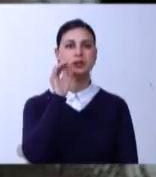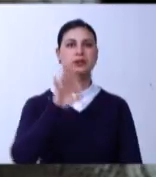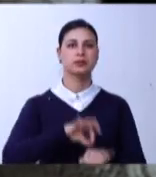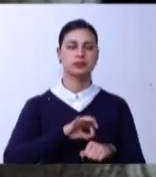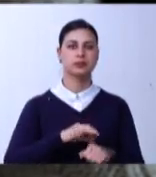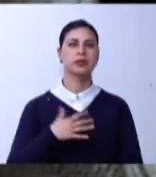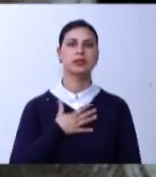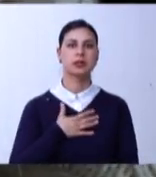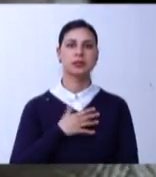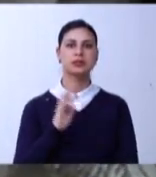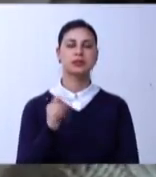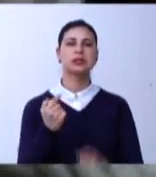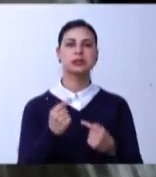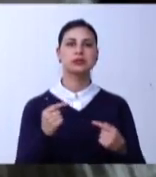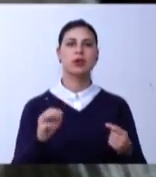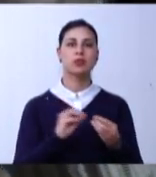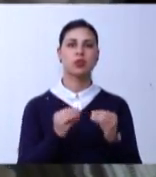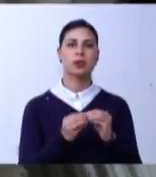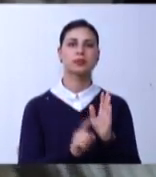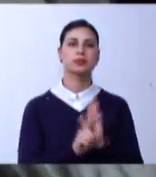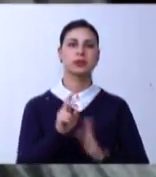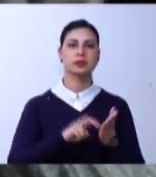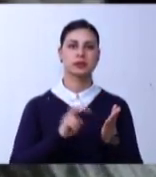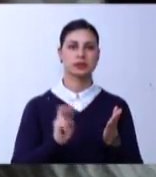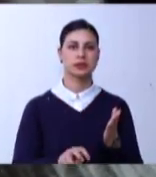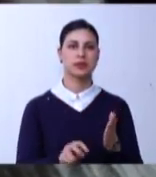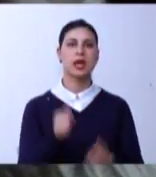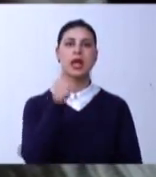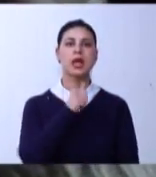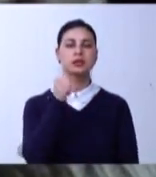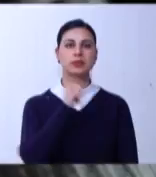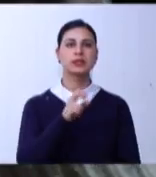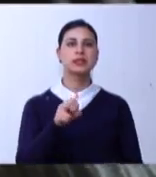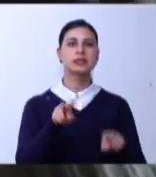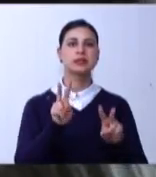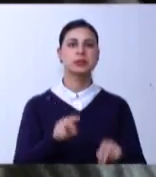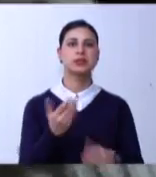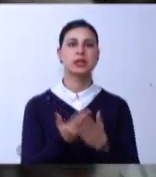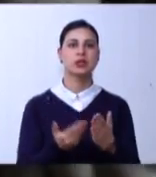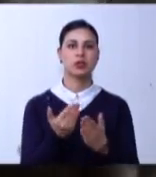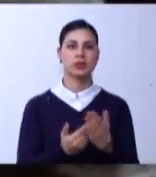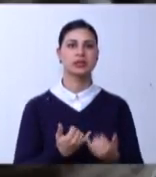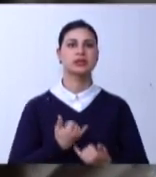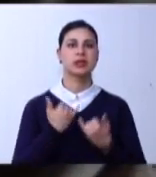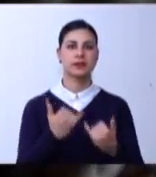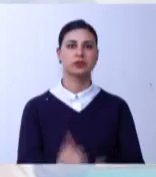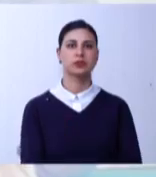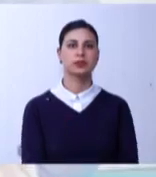დიაბეტის, დეპრესიის და სხვა პრობლემების თავიდან ასაცილებლად ექსპერტები სპეციალურ რეკომენდაციებს გვთავაზობენ.